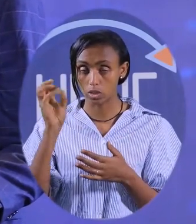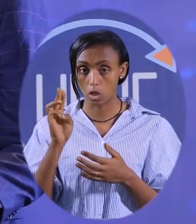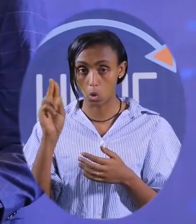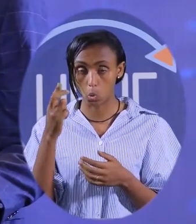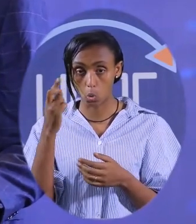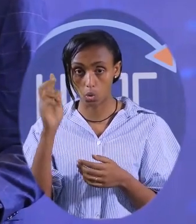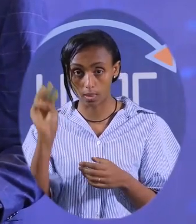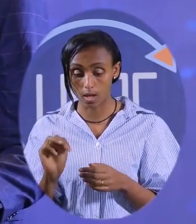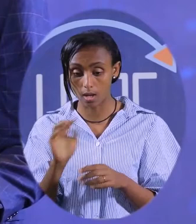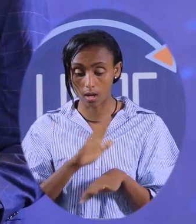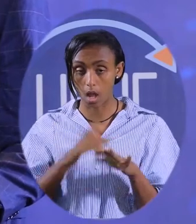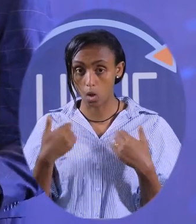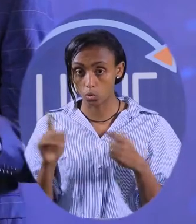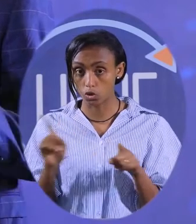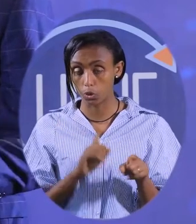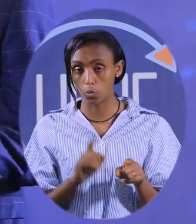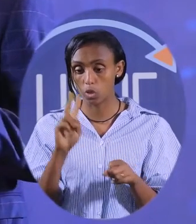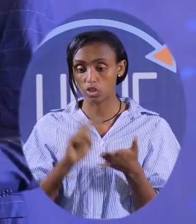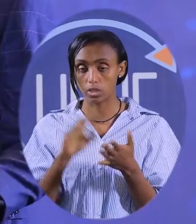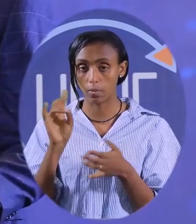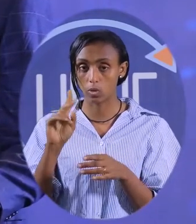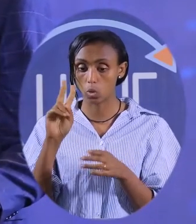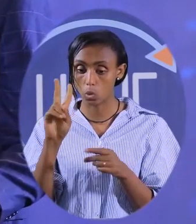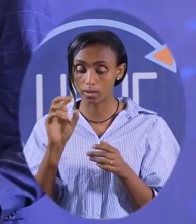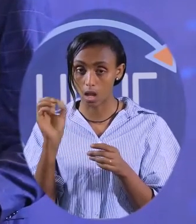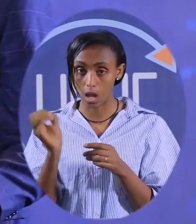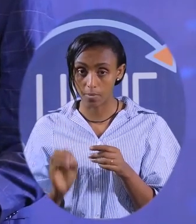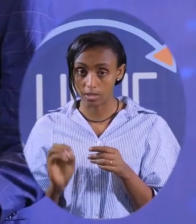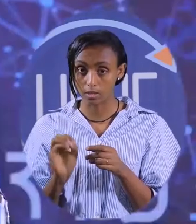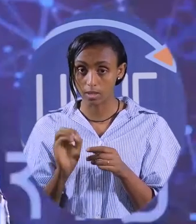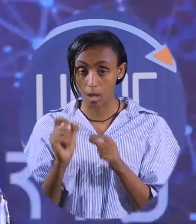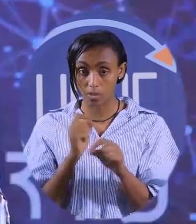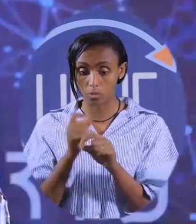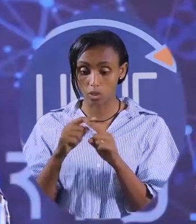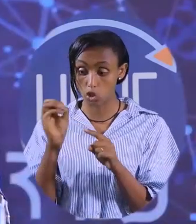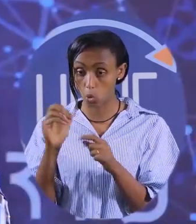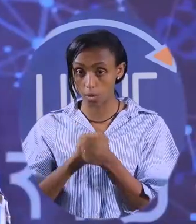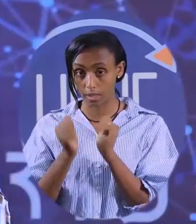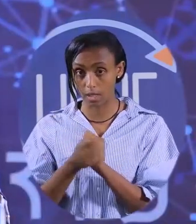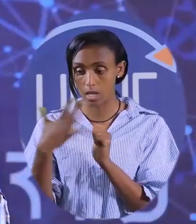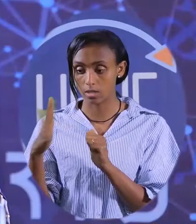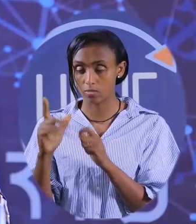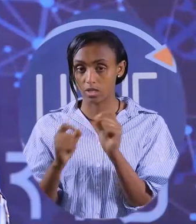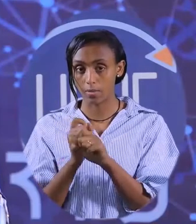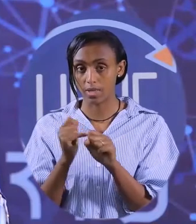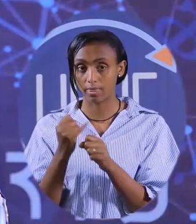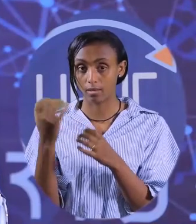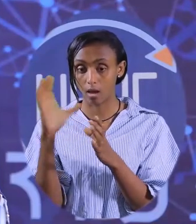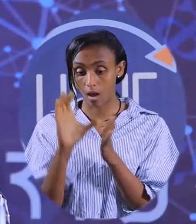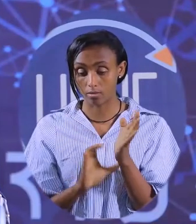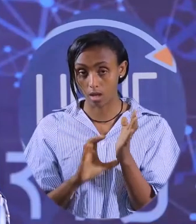ኪዳንንም በ2007 ይፋ በማድረግ መቀንጨርን ከሁለት ዓመት ዜሮ ለማድረግ የ15 ዓመት ፍኖተ ካርታ